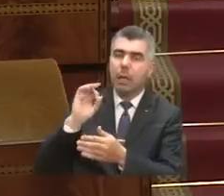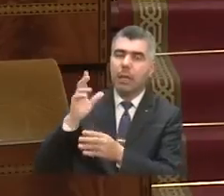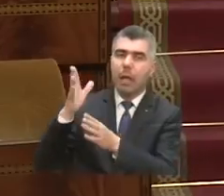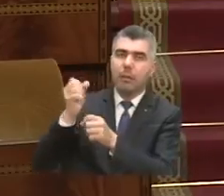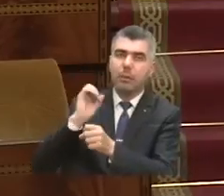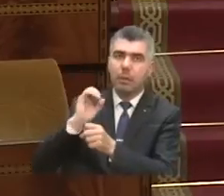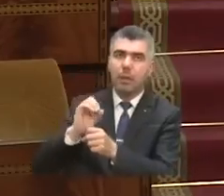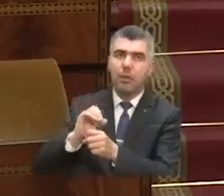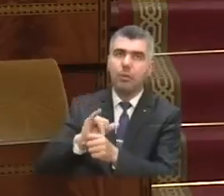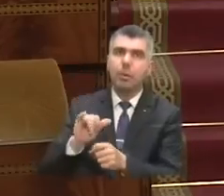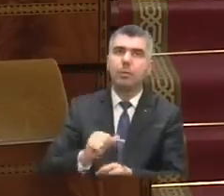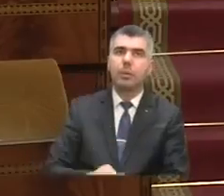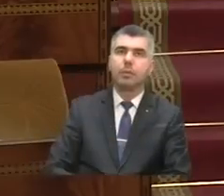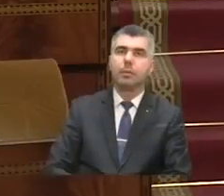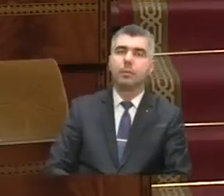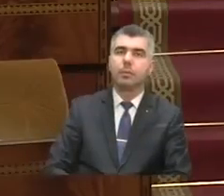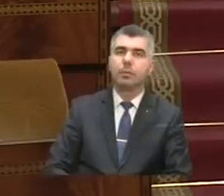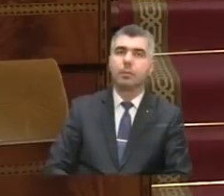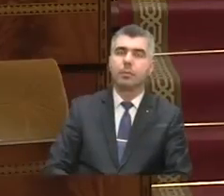كنخليو المزايدات.